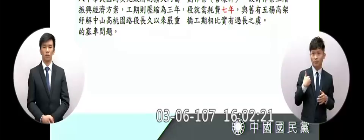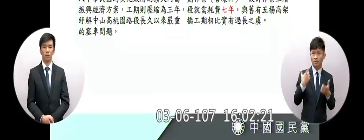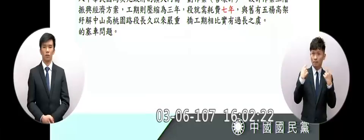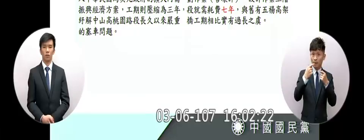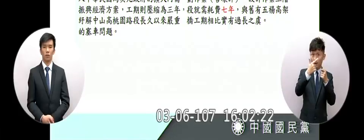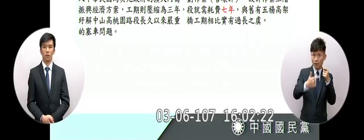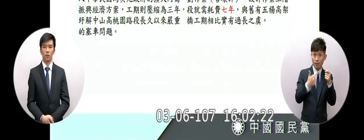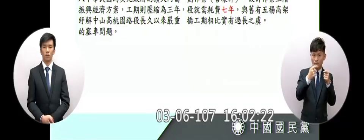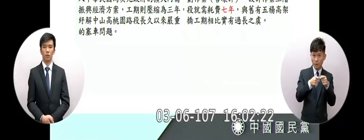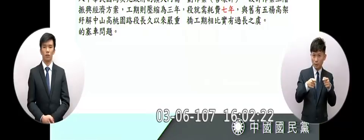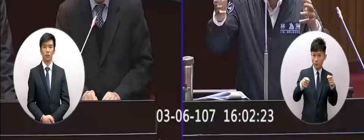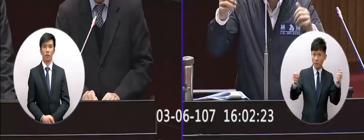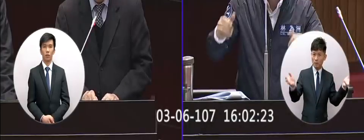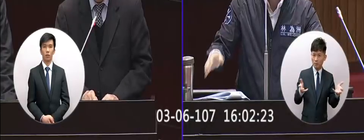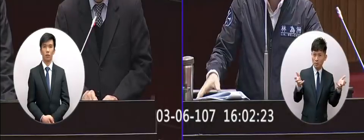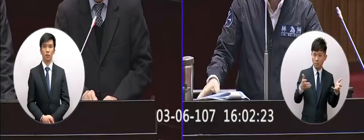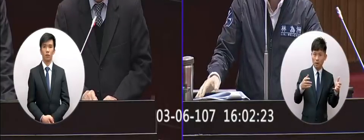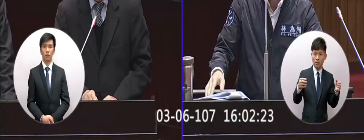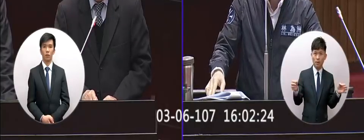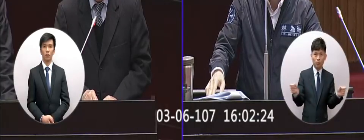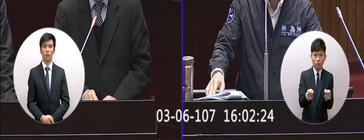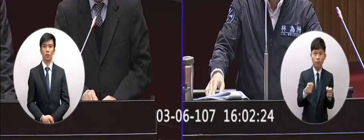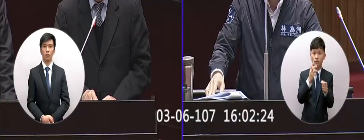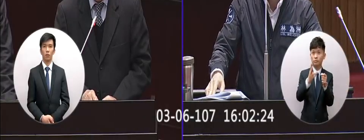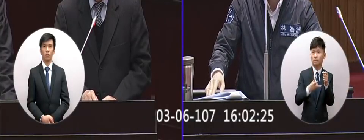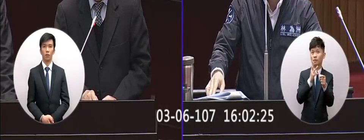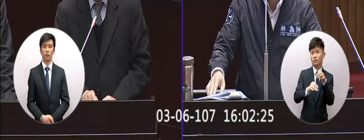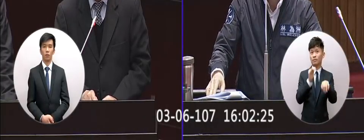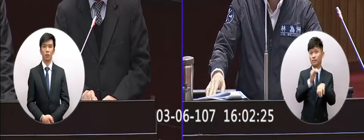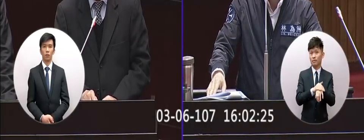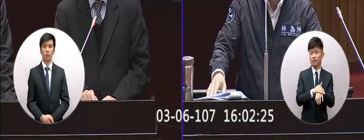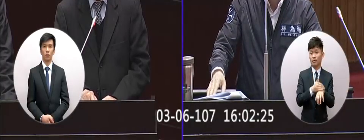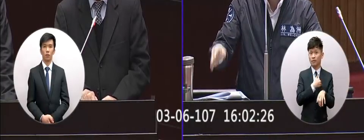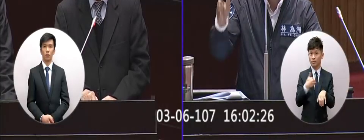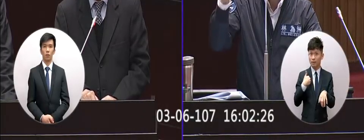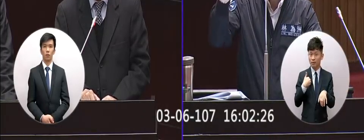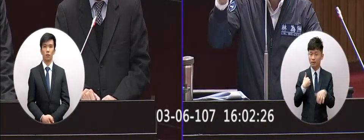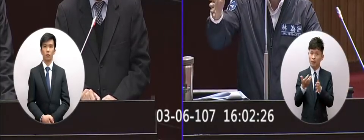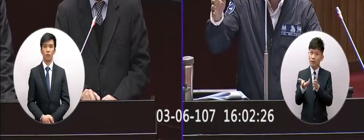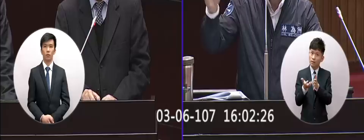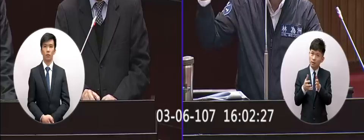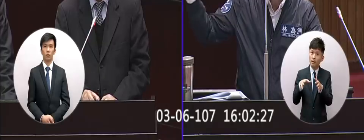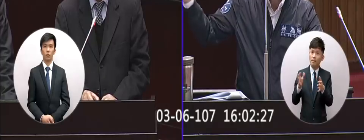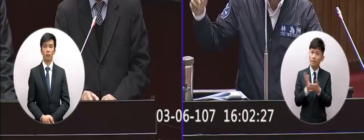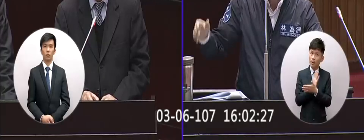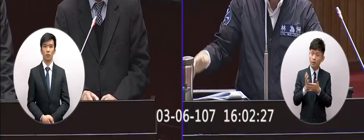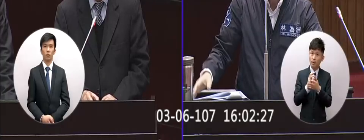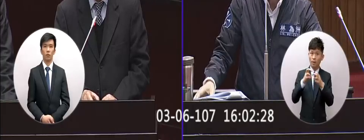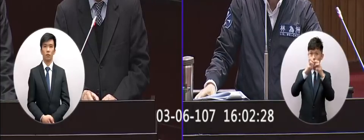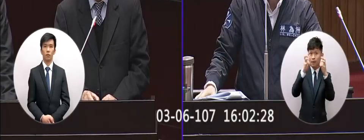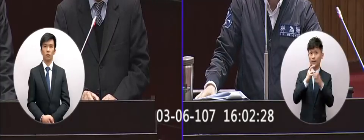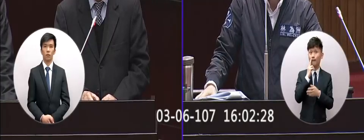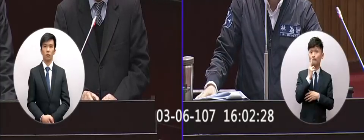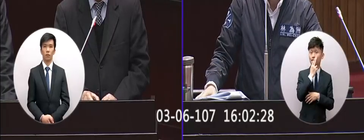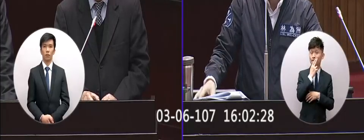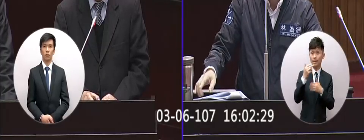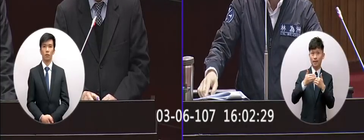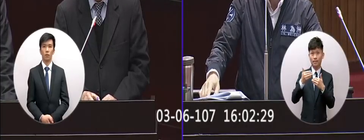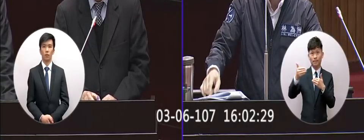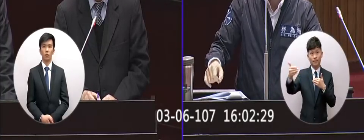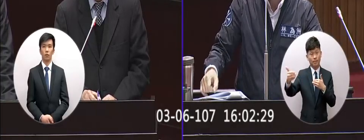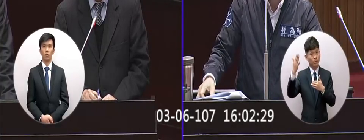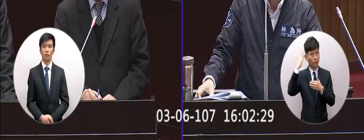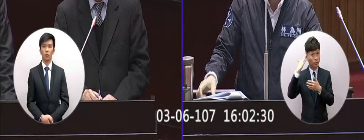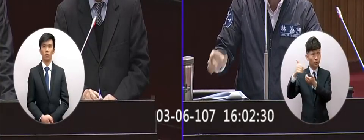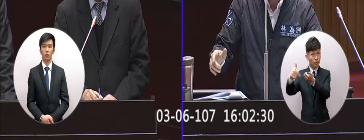是6年，准备要6年来做，后来3年完工，欸，那你现在先期评估从杨梅到这个头份